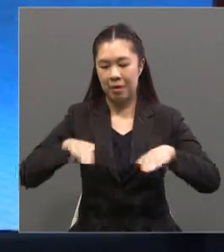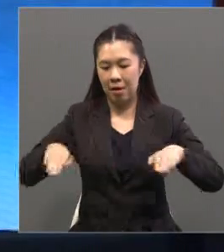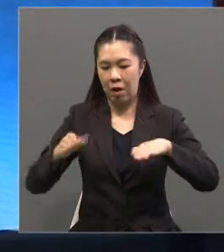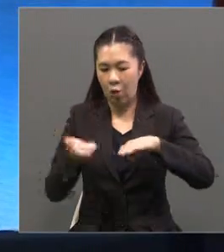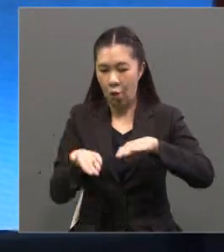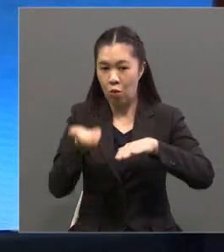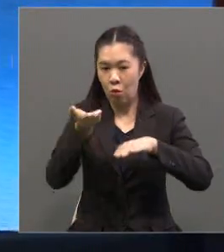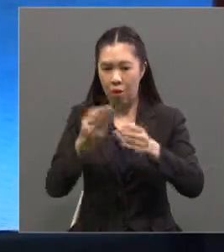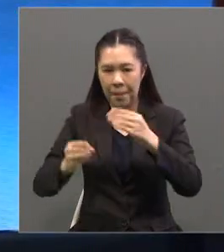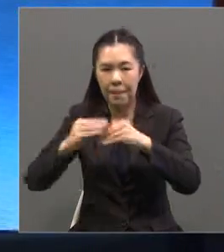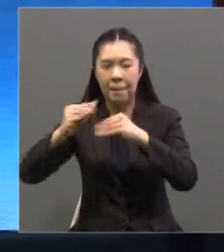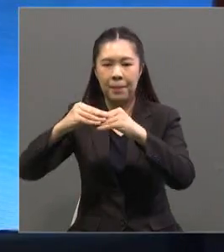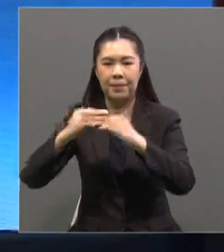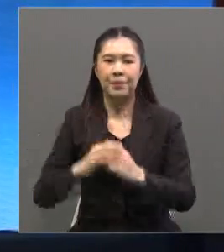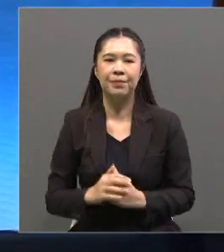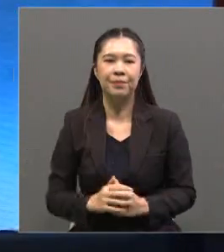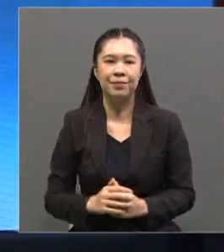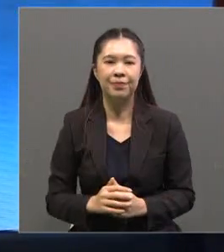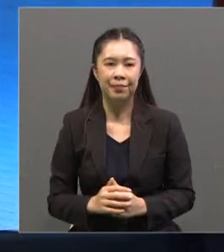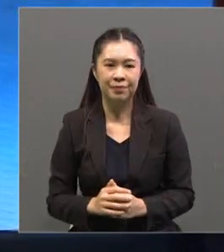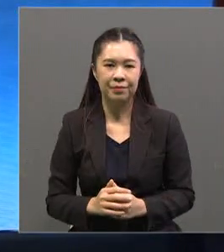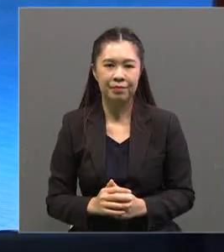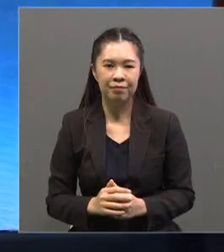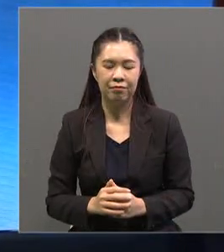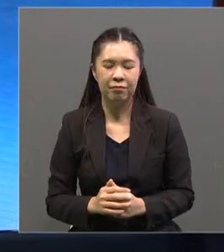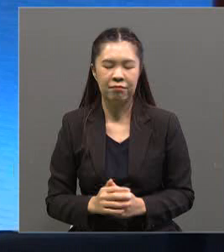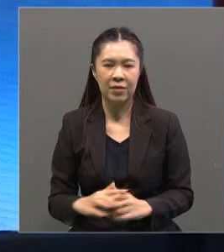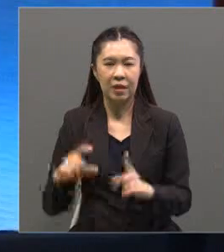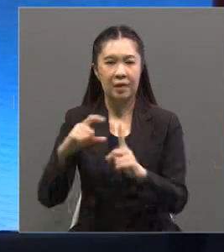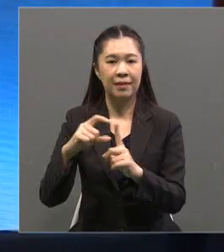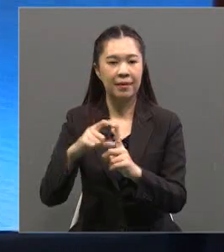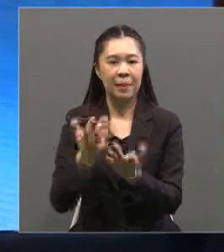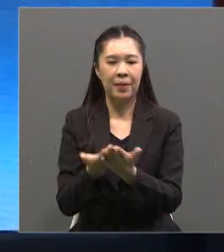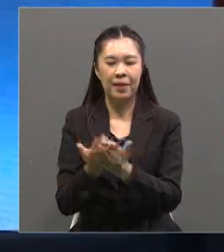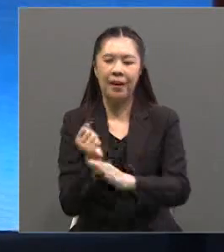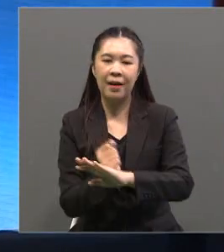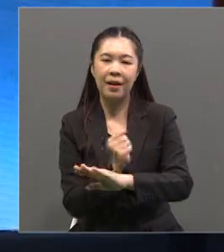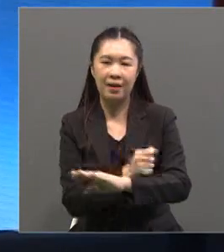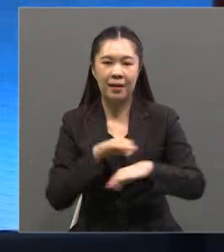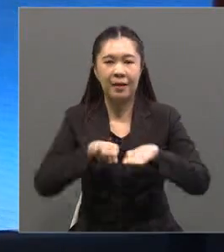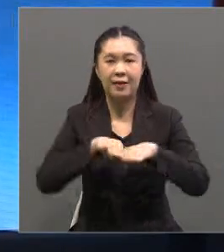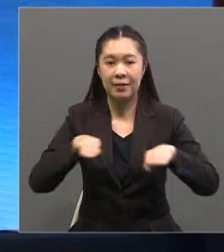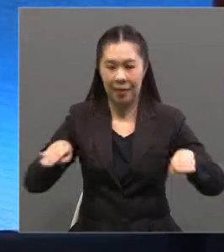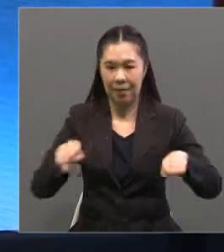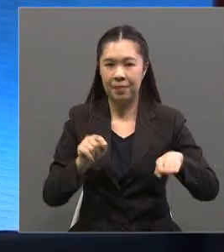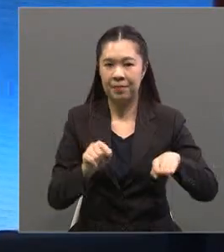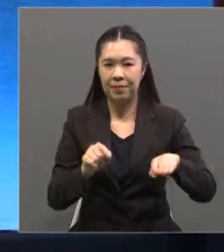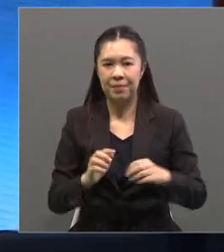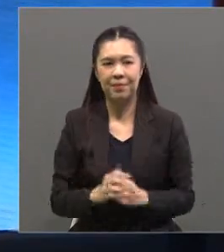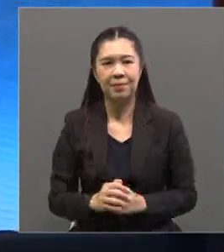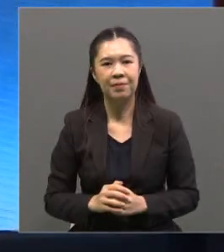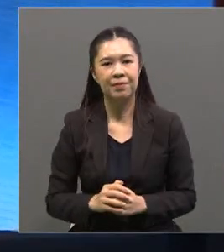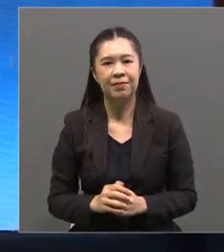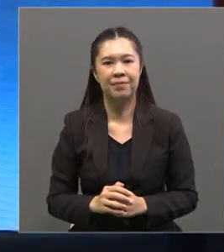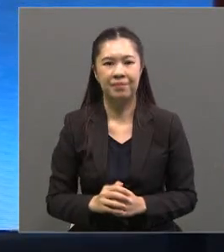ะว่าปัจจุบันนี้ในที่เราใช้คำว่าค่าแรงขั้นต่ำเนี่ยในภาคส่วนของแรงงานเนี่ยก็มีการให้ค่า